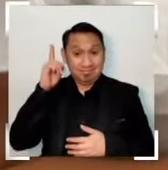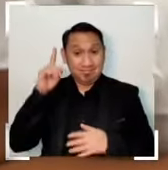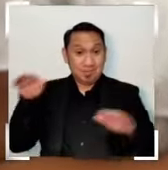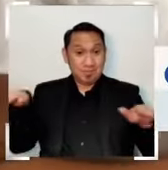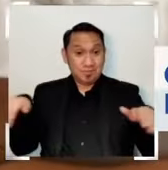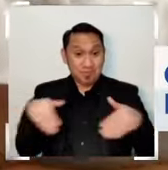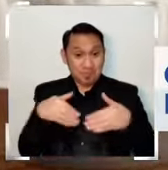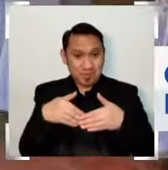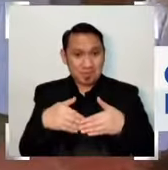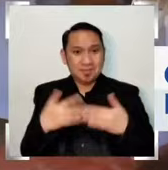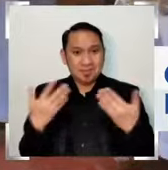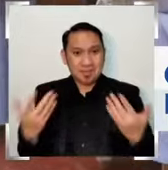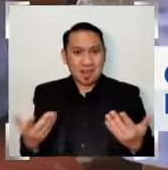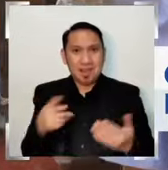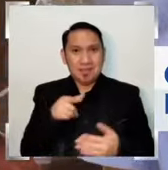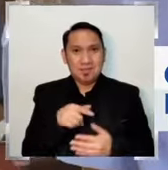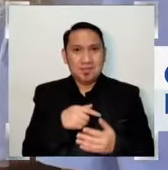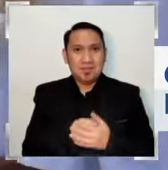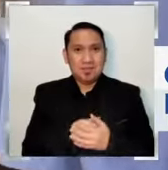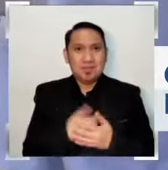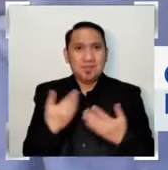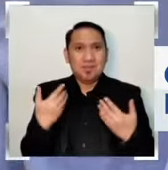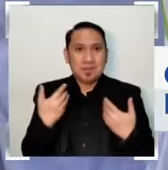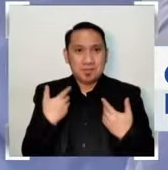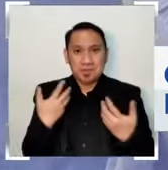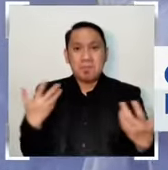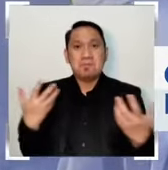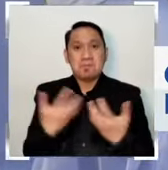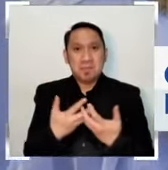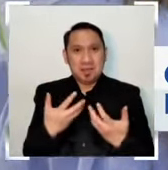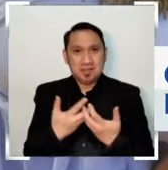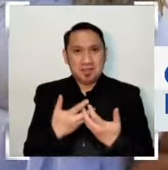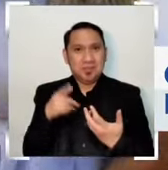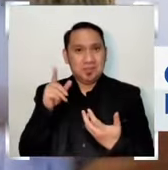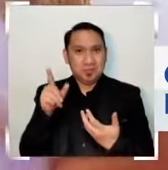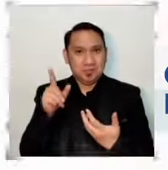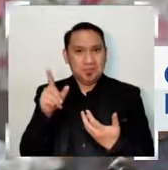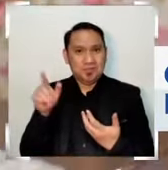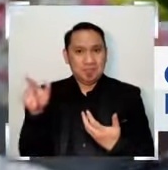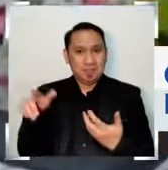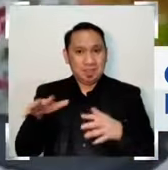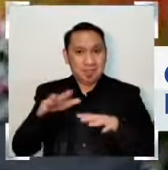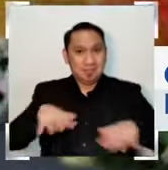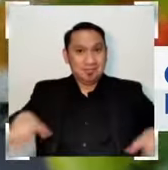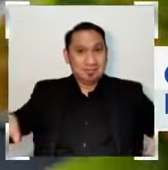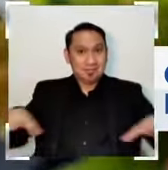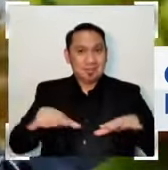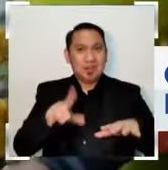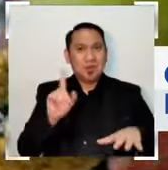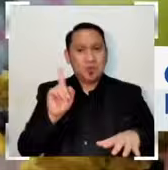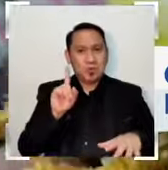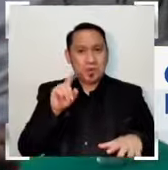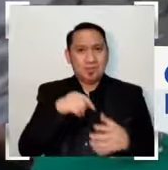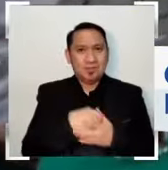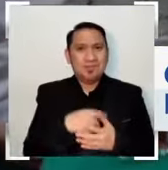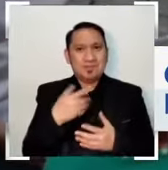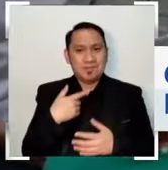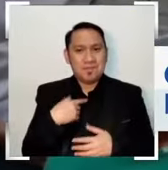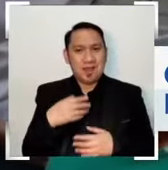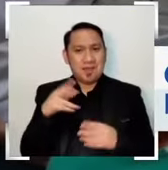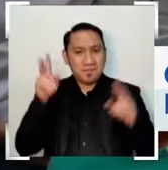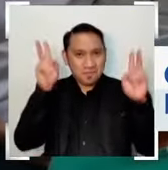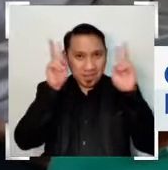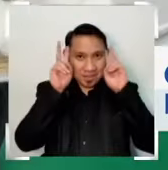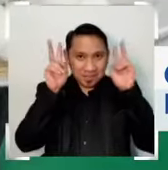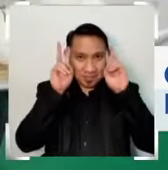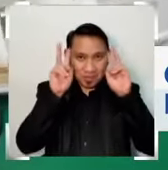ang bouquet ng mga bride na match sa kanilang garden-themed wedding. Ang laman nito, masusustansyang gulay. Pagkatapos